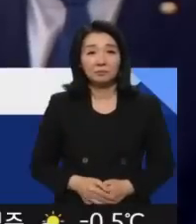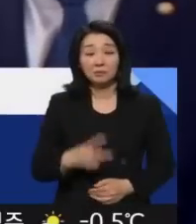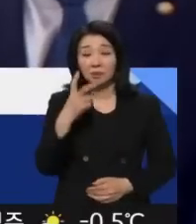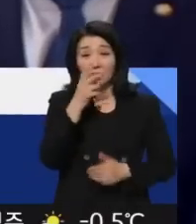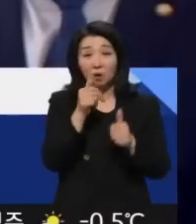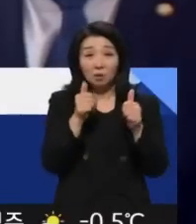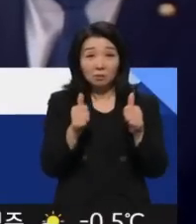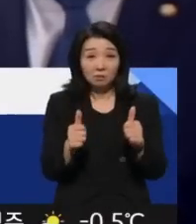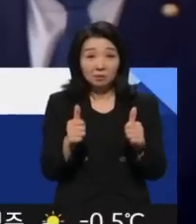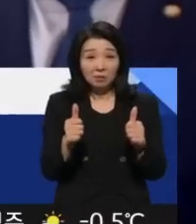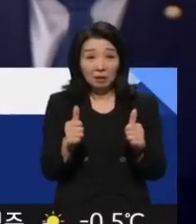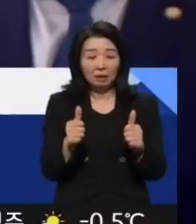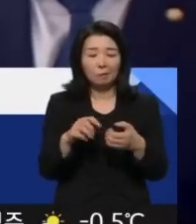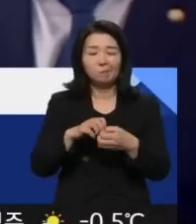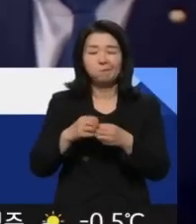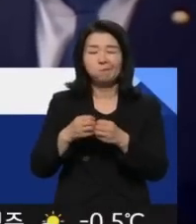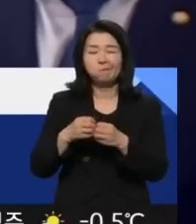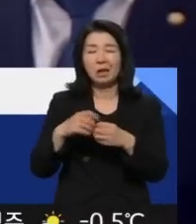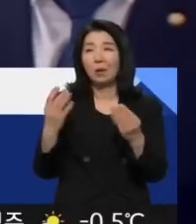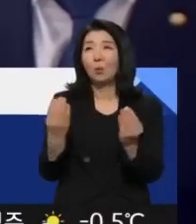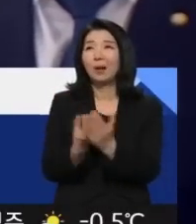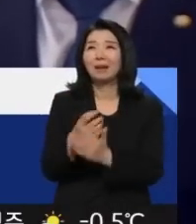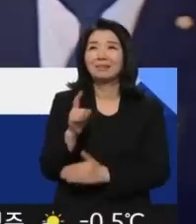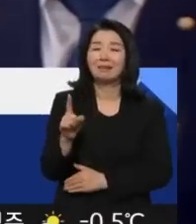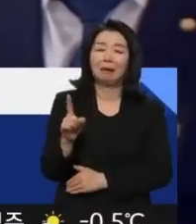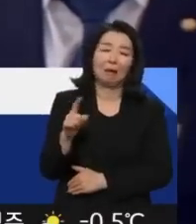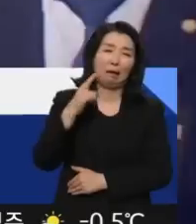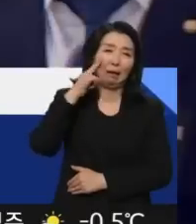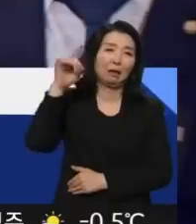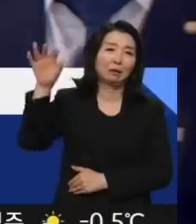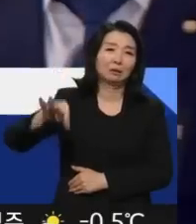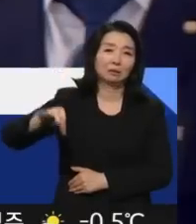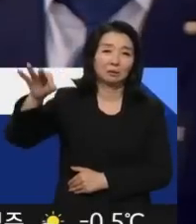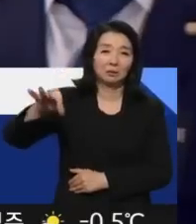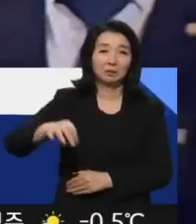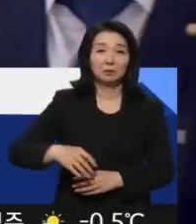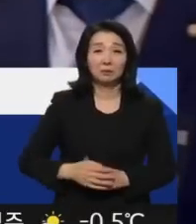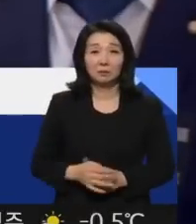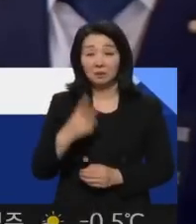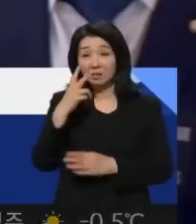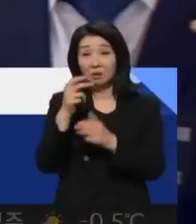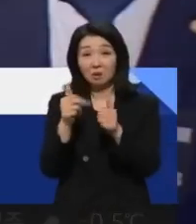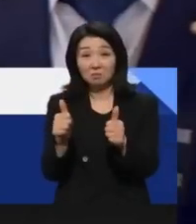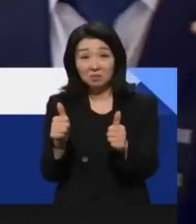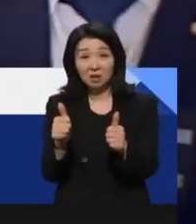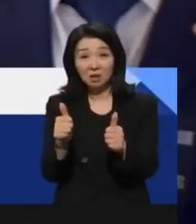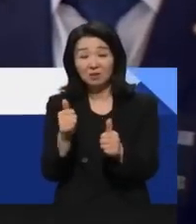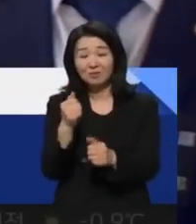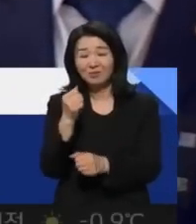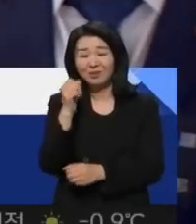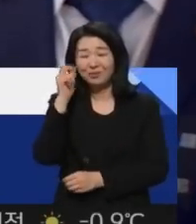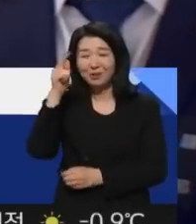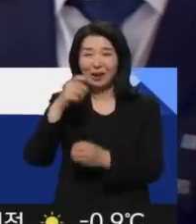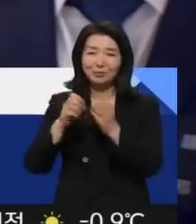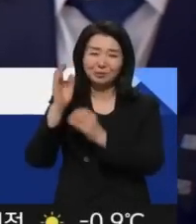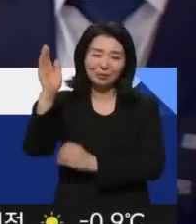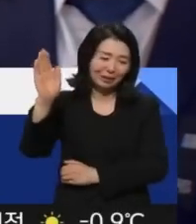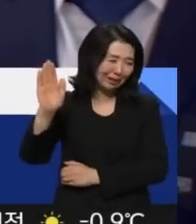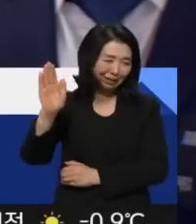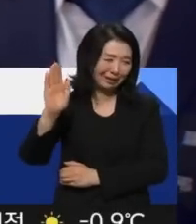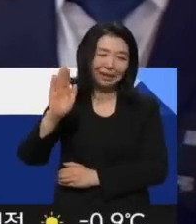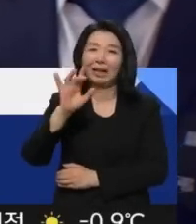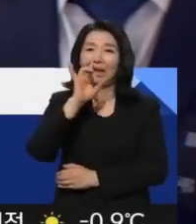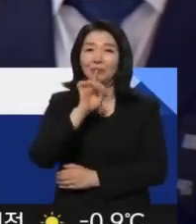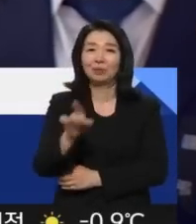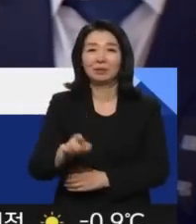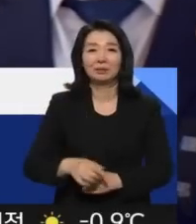검찰의 창작 완성도가 매우 낮은 것 같습니다. 검찰이 훌륭한 소설가가 되기는 쉽지